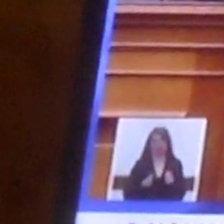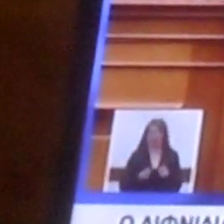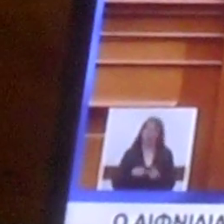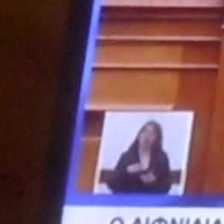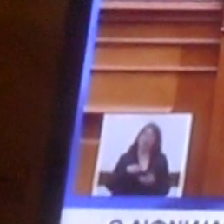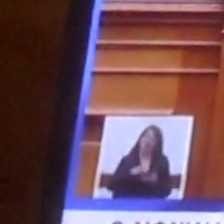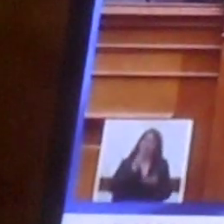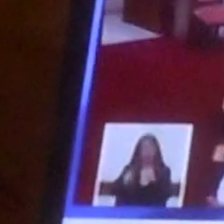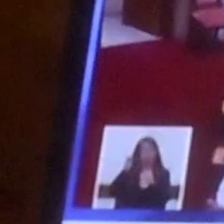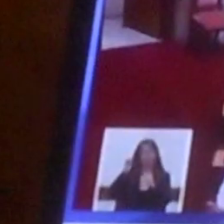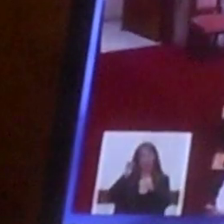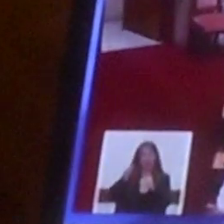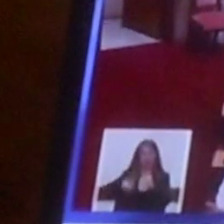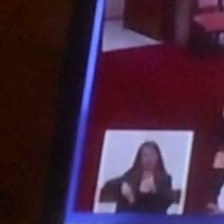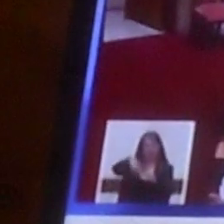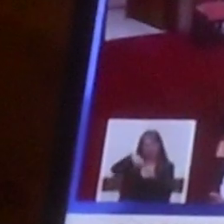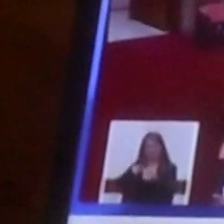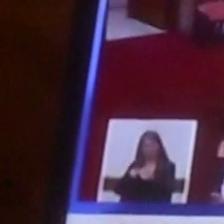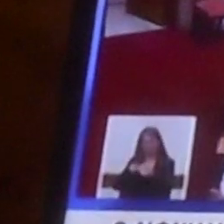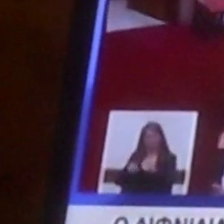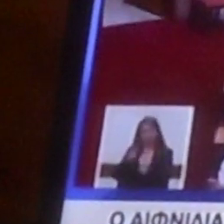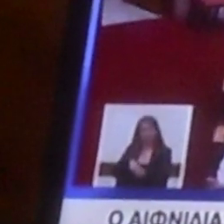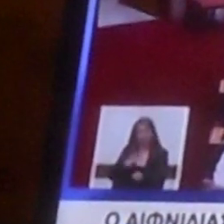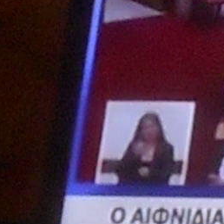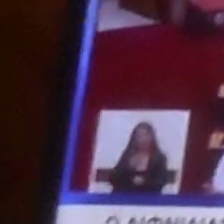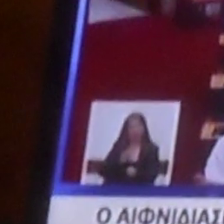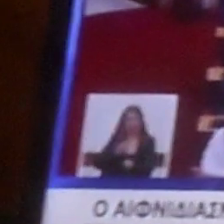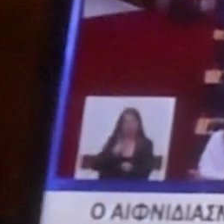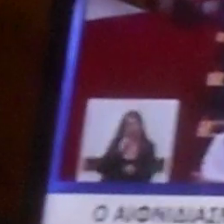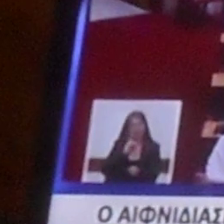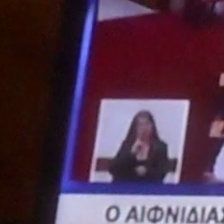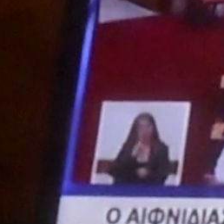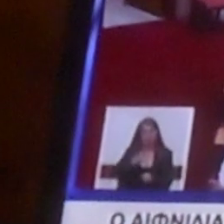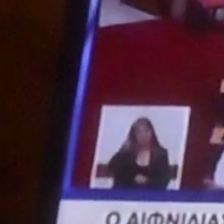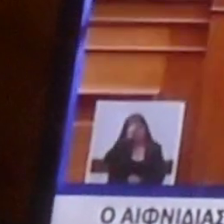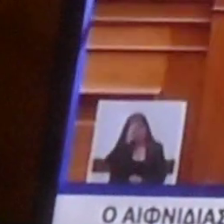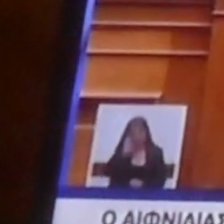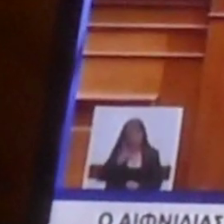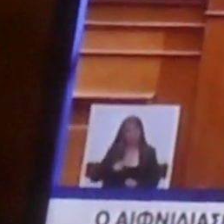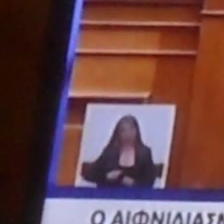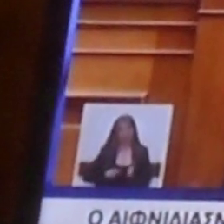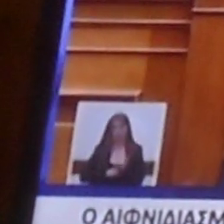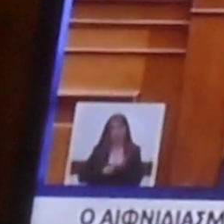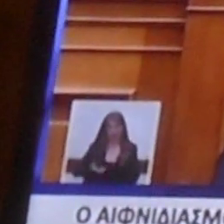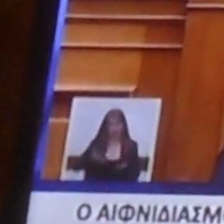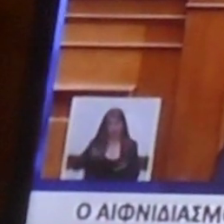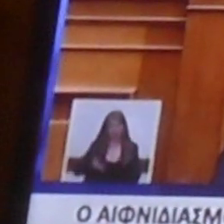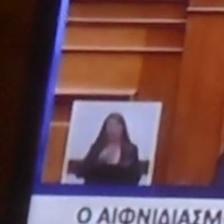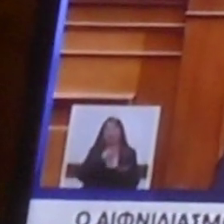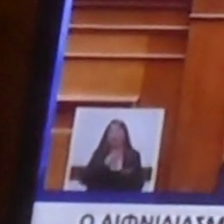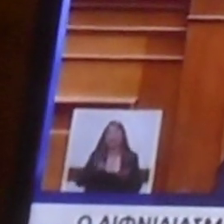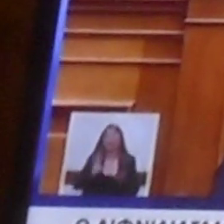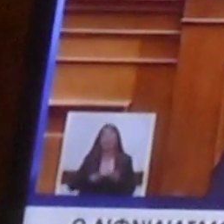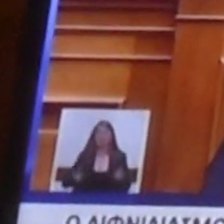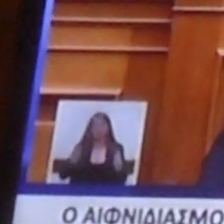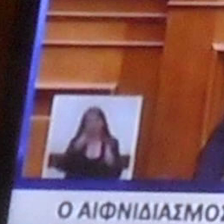της Λοζάνης και της συνθήκης του Μοντρέ. Την άλλη εβδομάδα πάει να τα κάνει αυτά. Και συζητάμε τώρα αν το